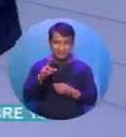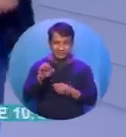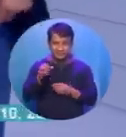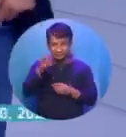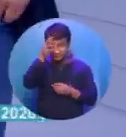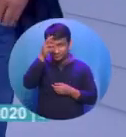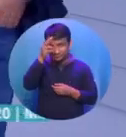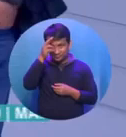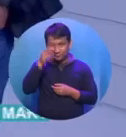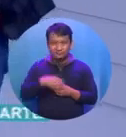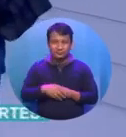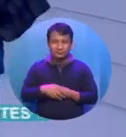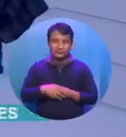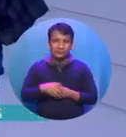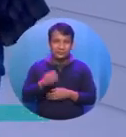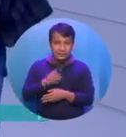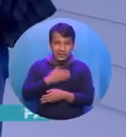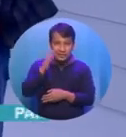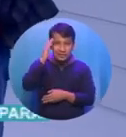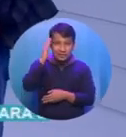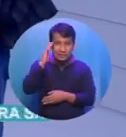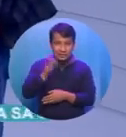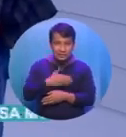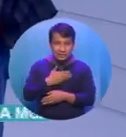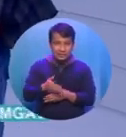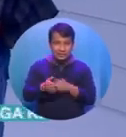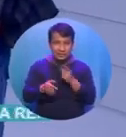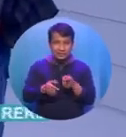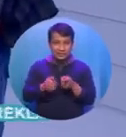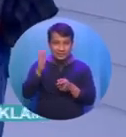manok. Marunong kang kumanta, hindi? Marunong kang kumanta?